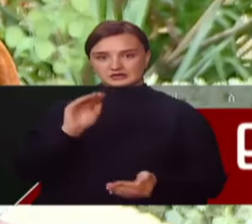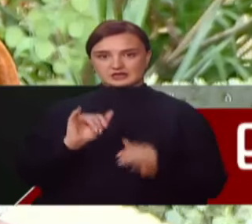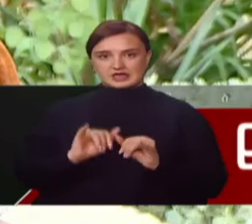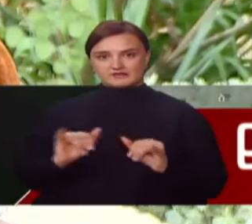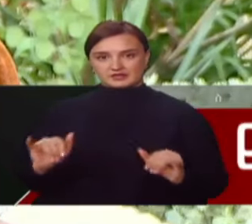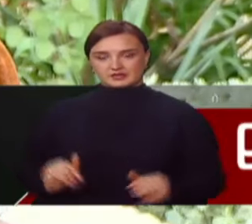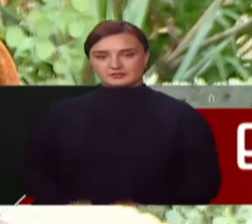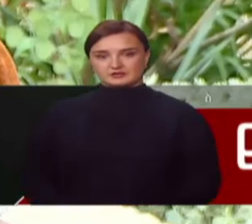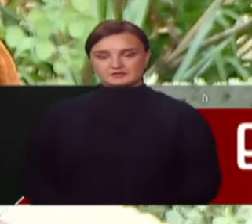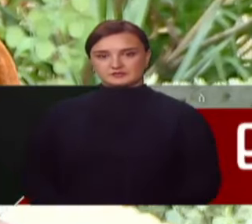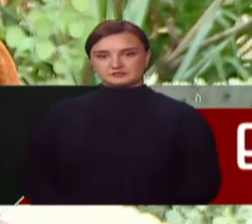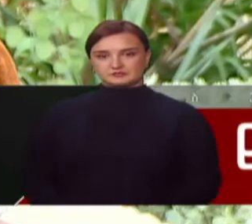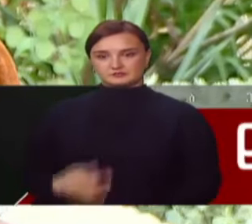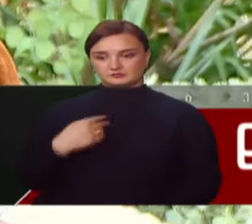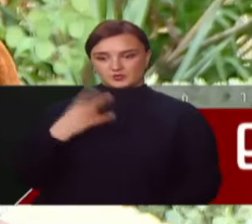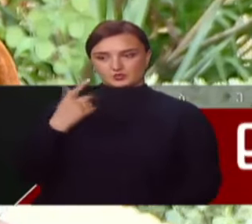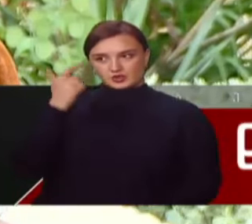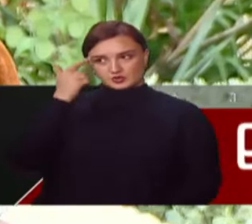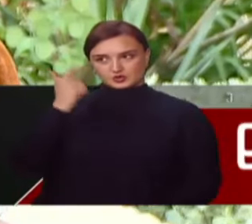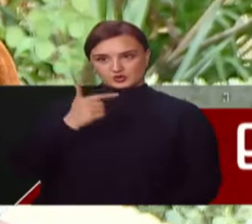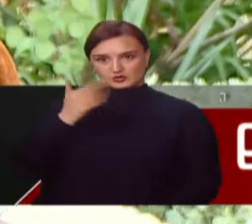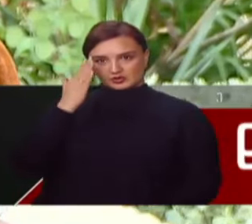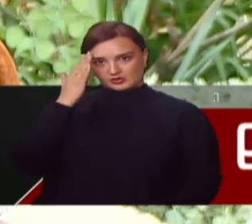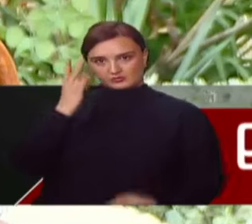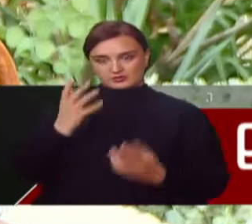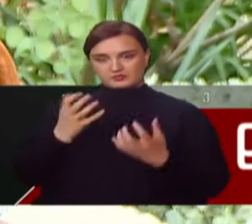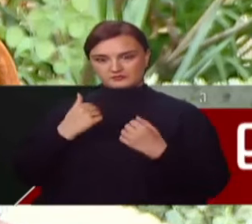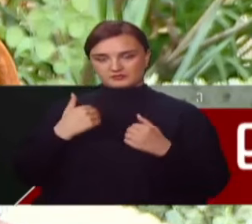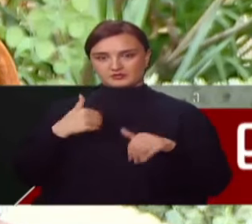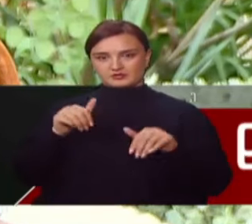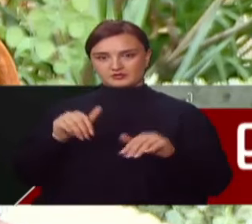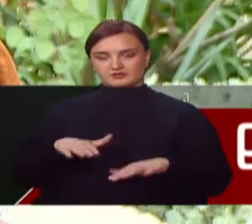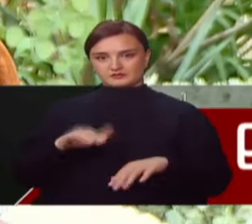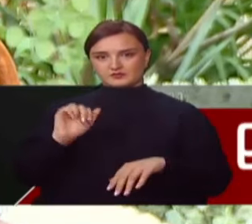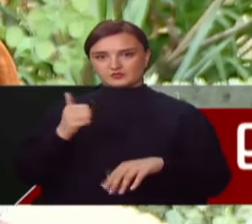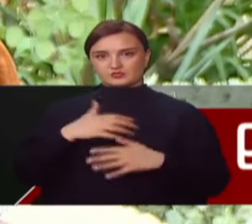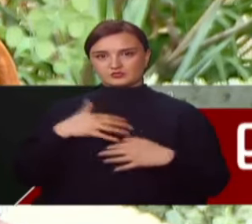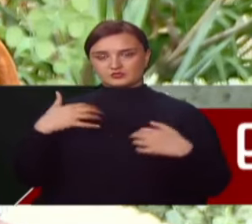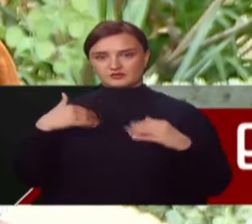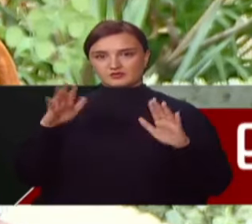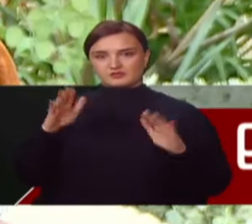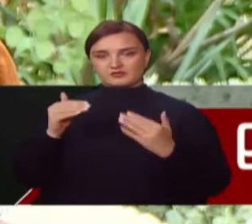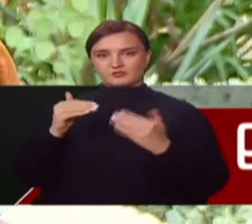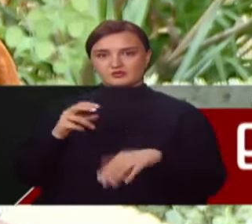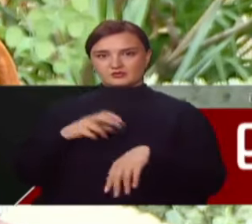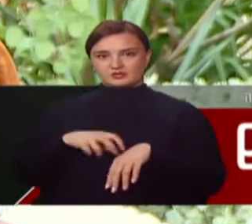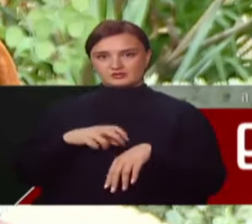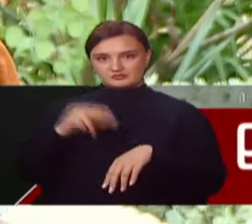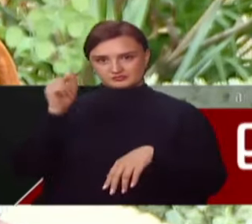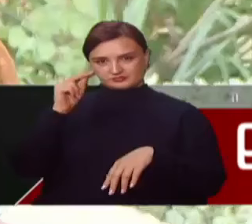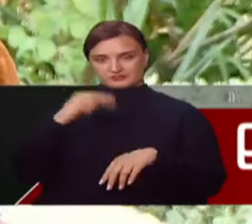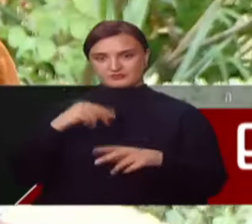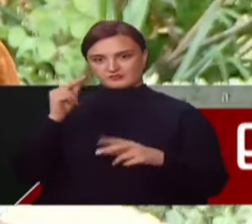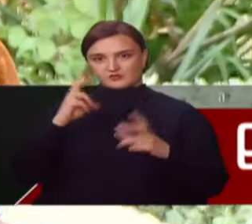განვითარებისთვის შემეძინა მეცოდნა და გადავწყვიტე ვეტერინარიული ცოდნა შემეძინა კაჭრეთის კოლეჯი